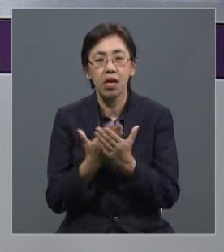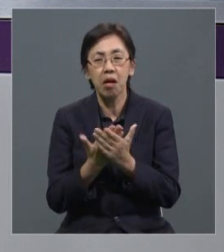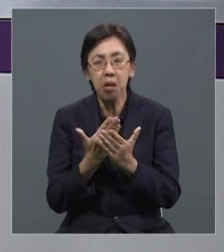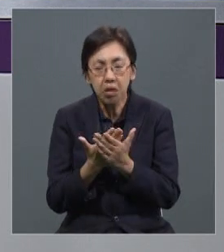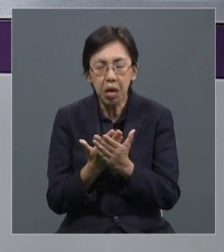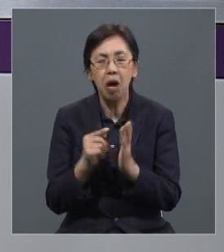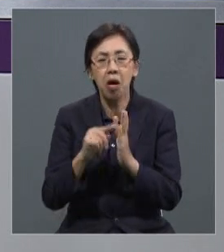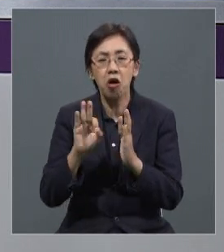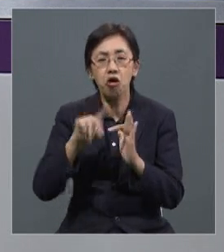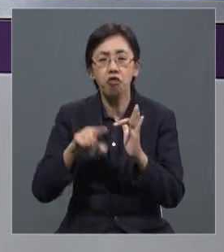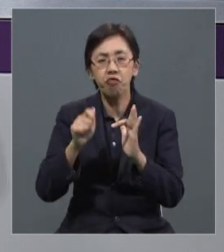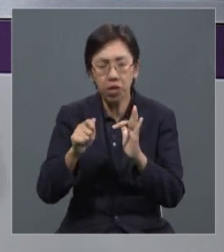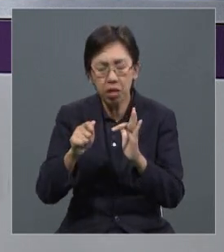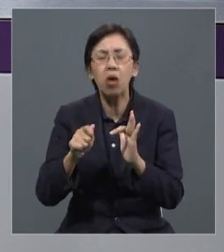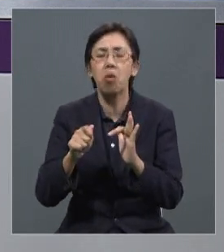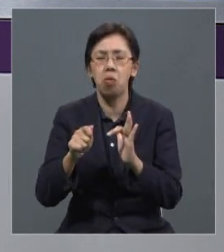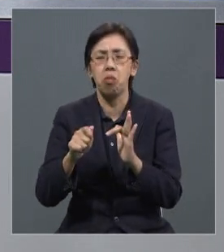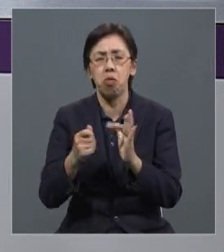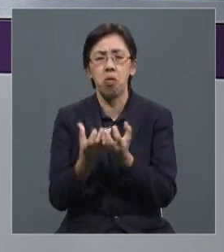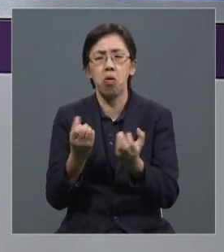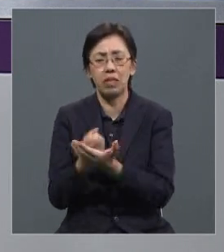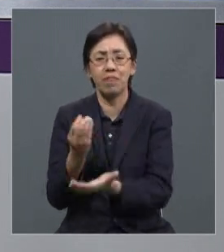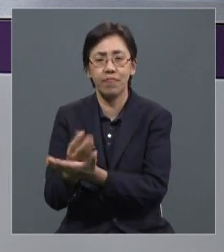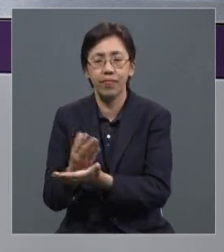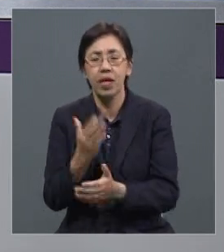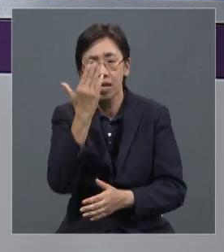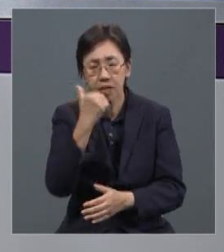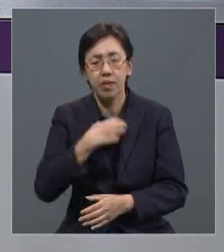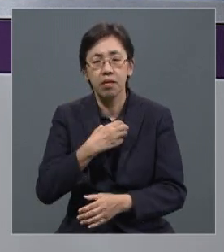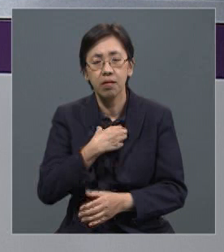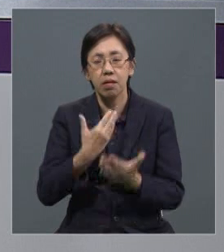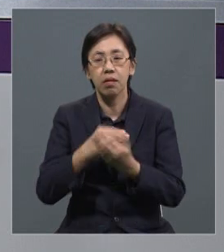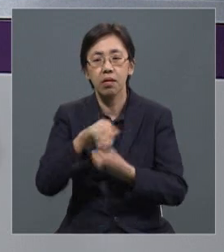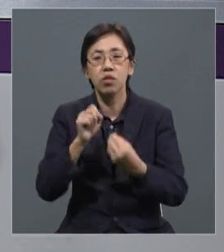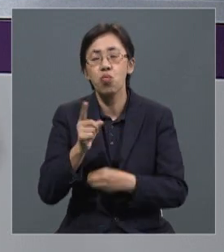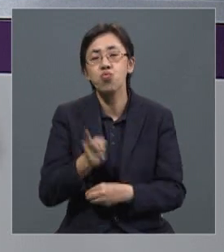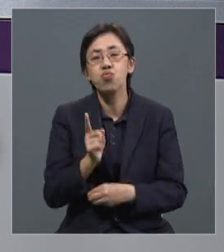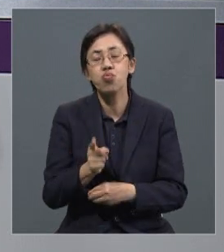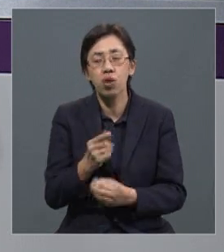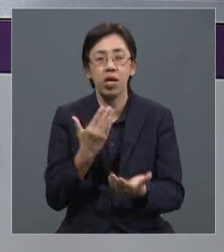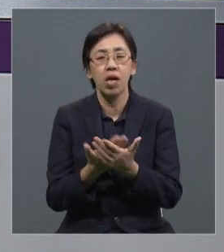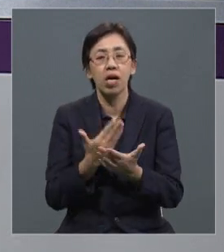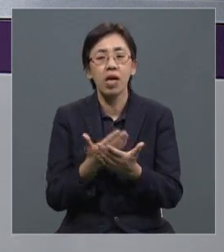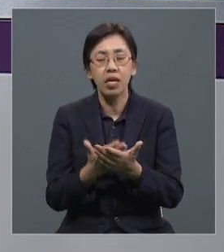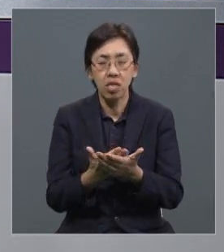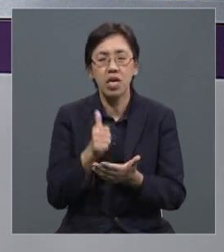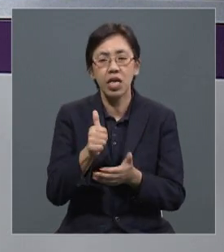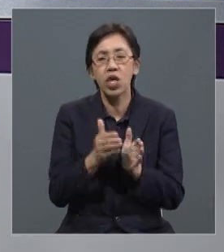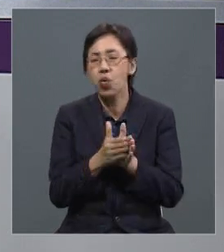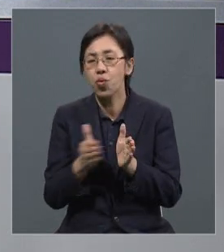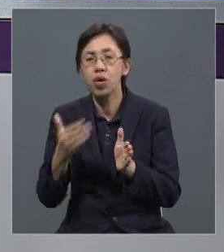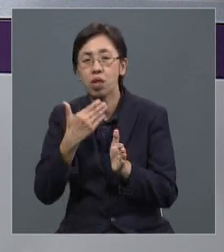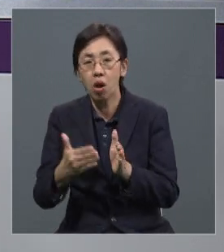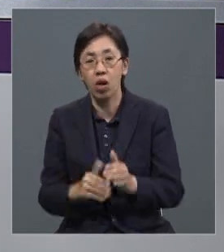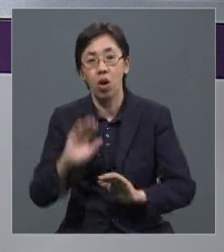รับตัวดีขึ้นที่สำคัญคือมันเอื้อต่อการรักษาเสถียรภาพเศรษฐกิจและการเงินในระยะยาวอันนี้คือ6เสีย